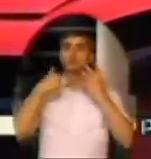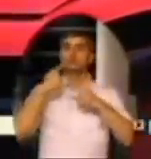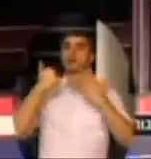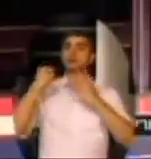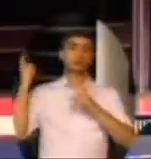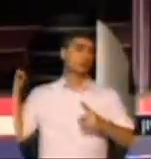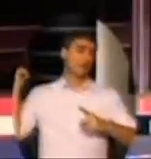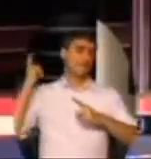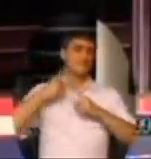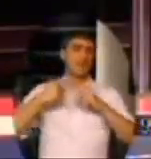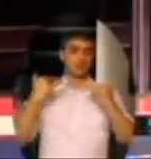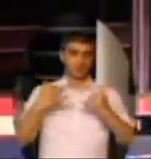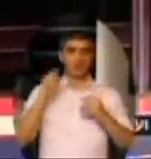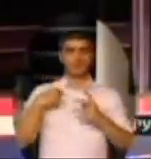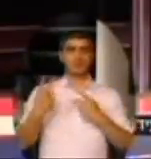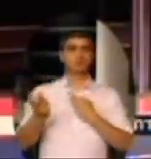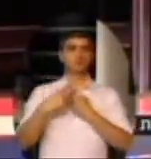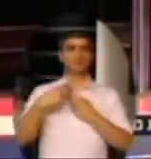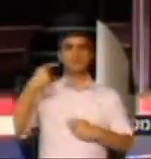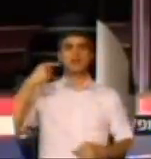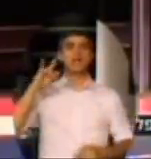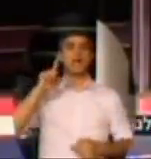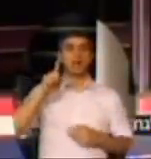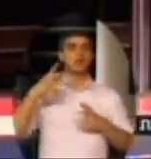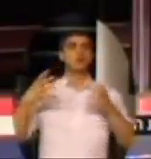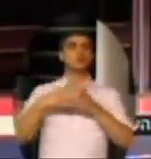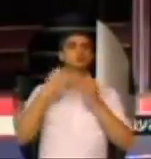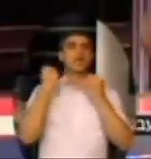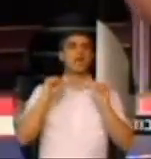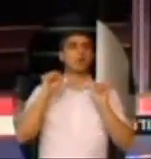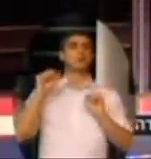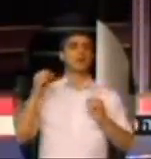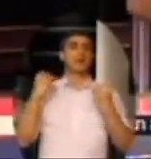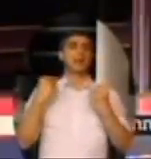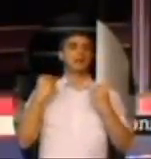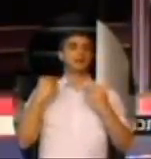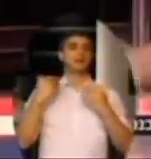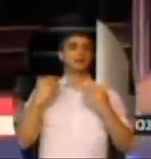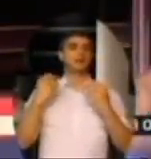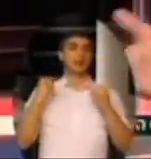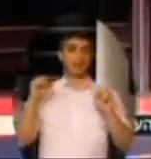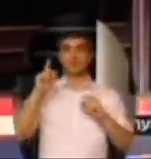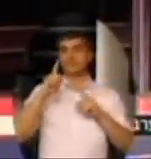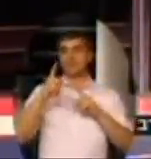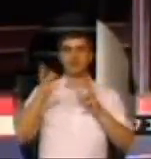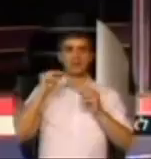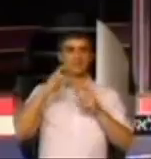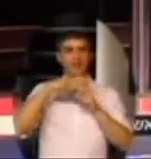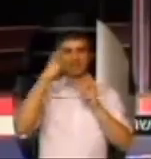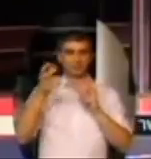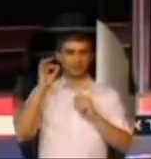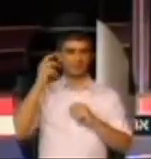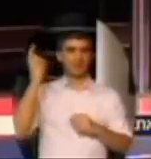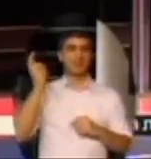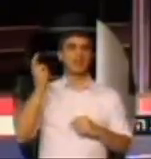המאוחרות ועד היום גם כאנחנו צרפ את גחל גוש חירות לבר מי שזכור וגם בתקופה המאוחרת יותר עם גשר עם דוד